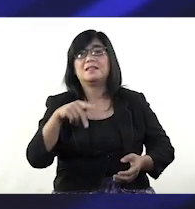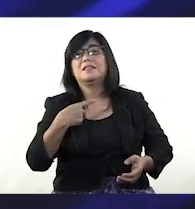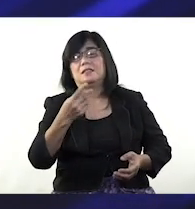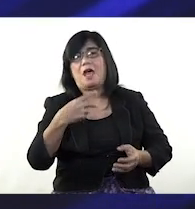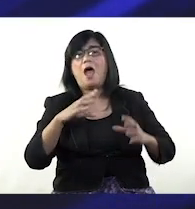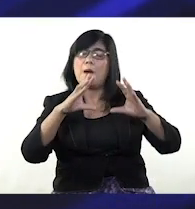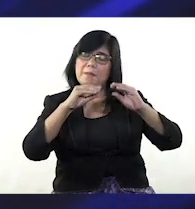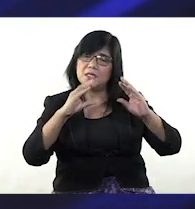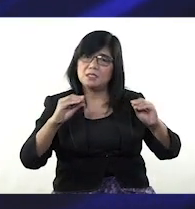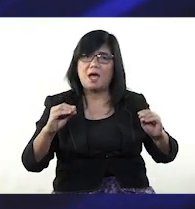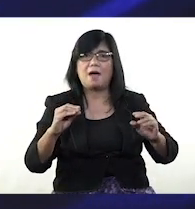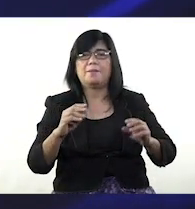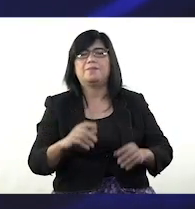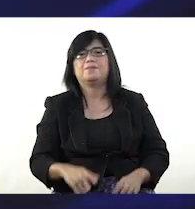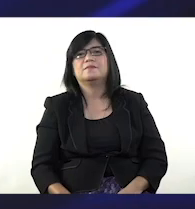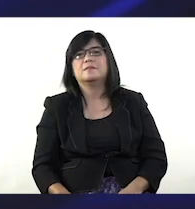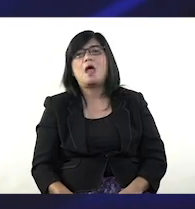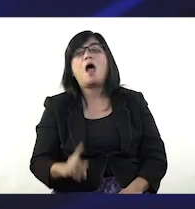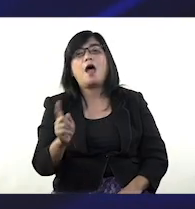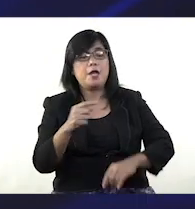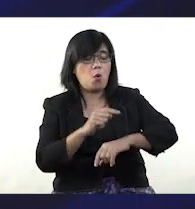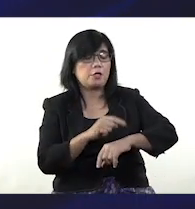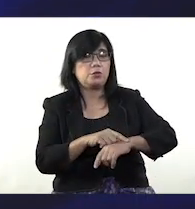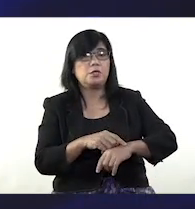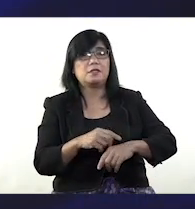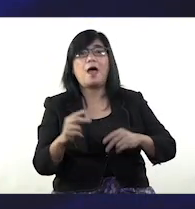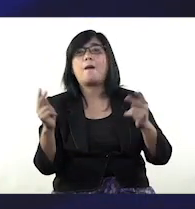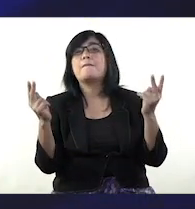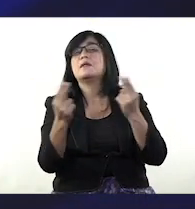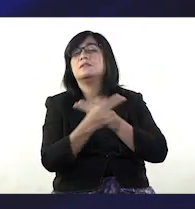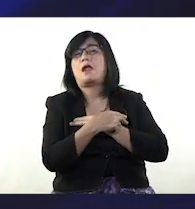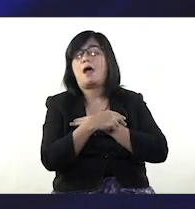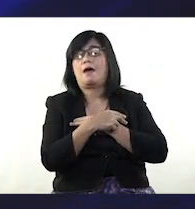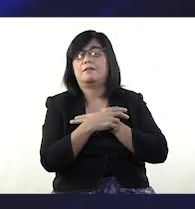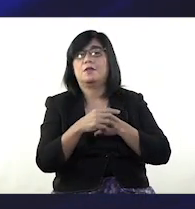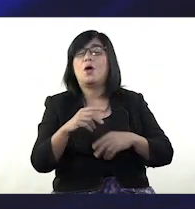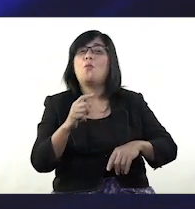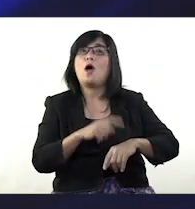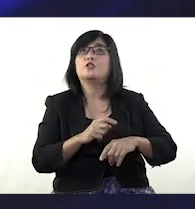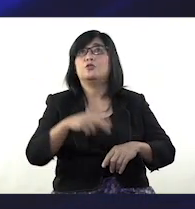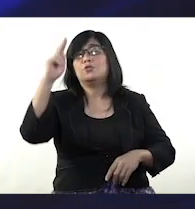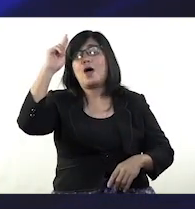Hai tapi ada masanya saya akan beristirahat Yo what's setiap Panggil Saiful mujani